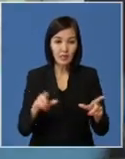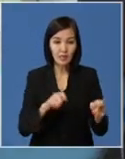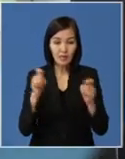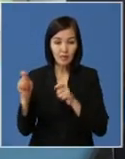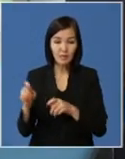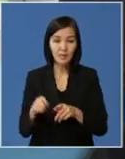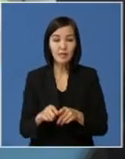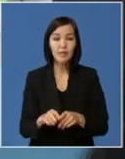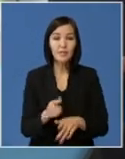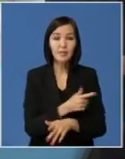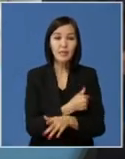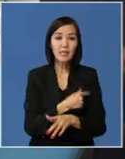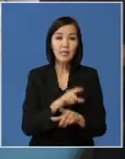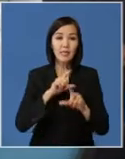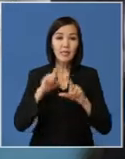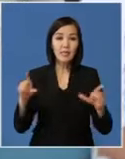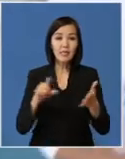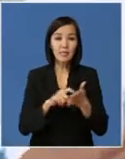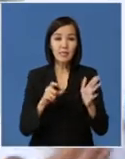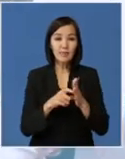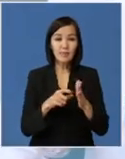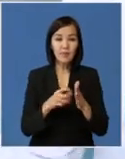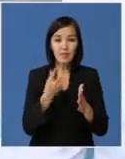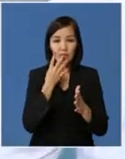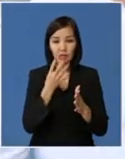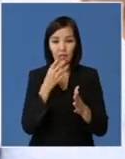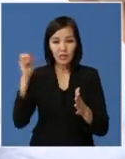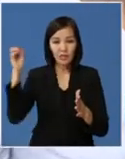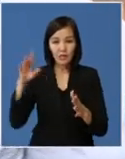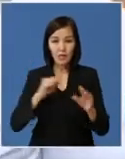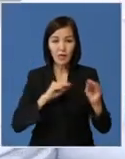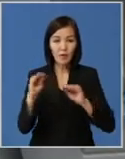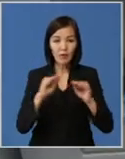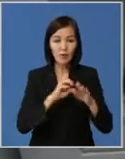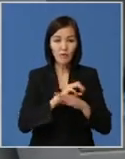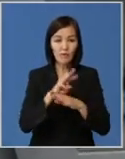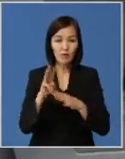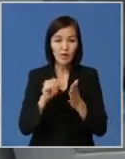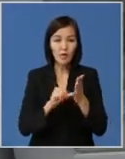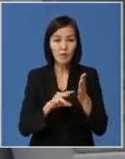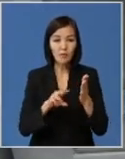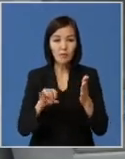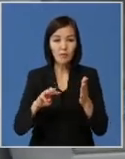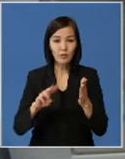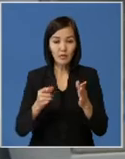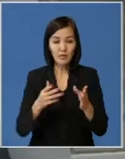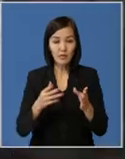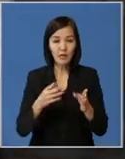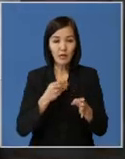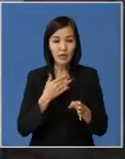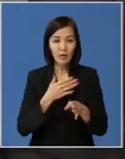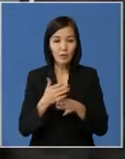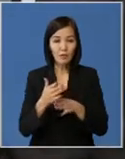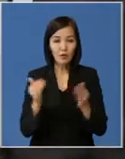отырылады. Дәрігерлік нысанның кабинеттері кең, іші жылы. Қажетті құрал жабдықтармен қамтуға 60 миллион теңгедей қаржы жұмсалған.